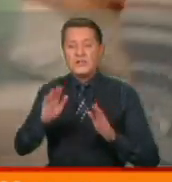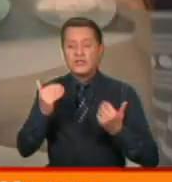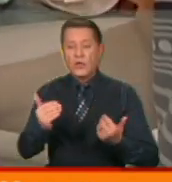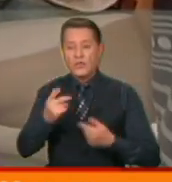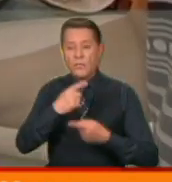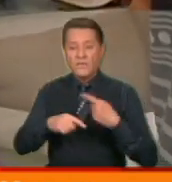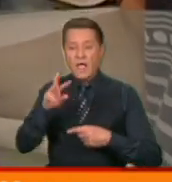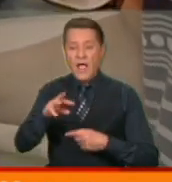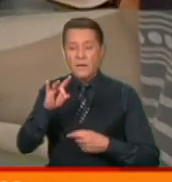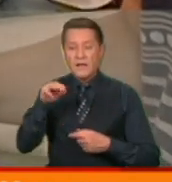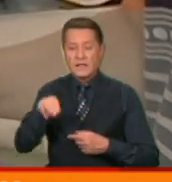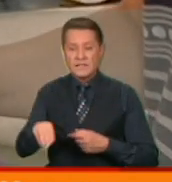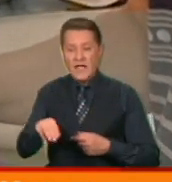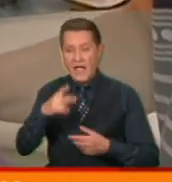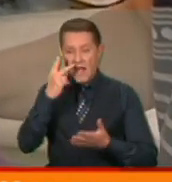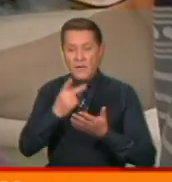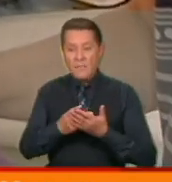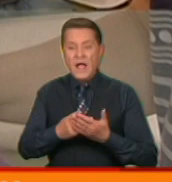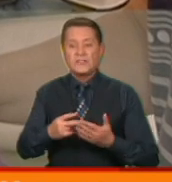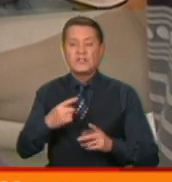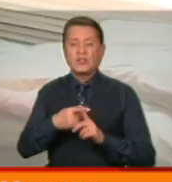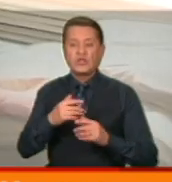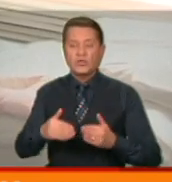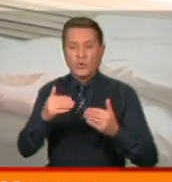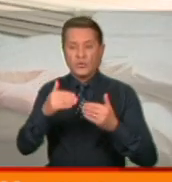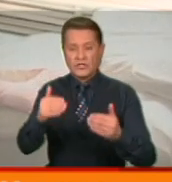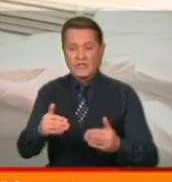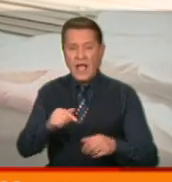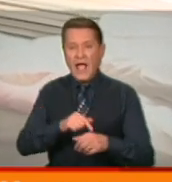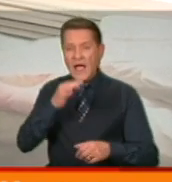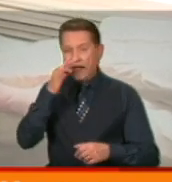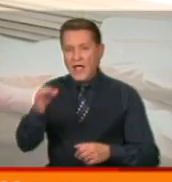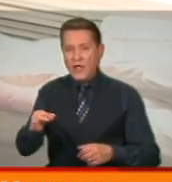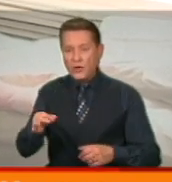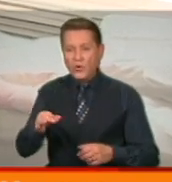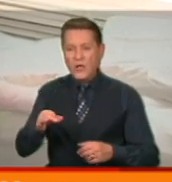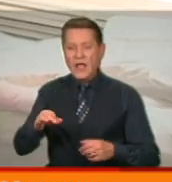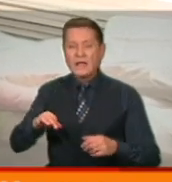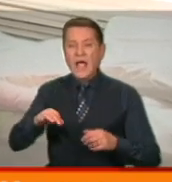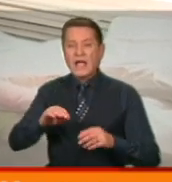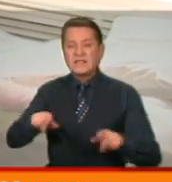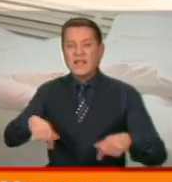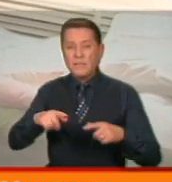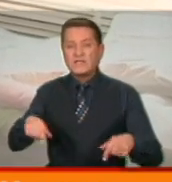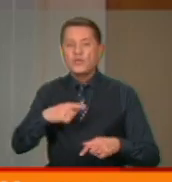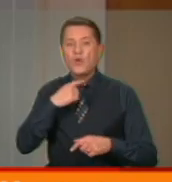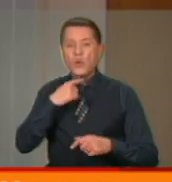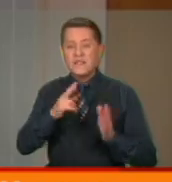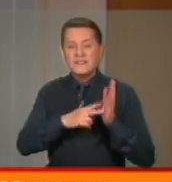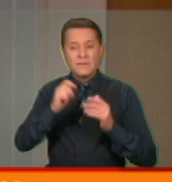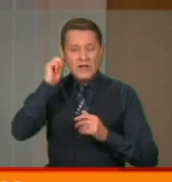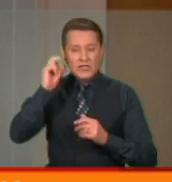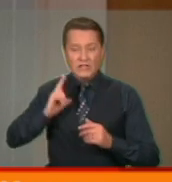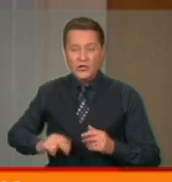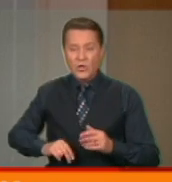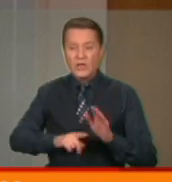після МРТ. Каже, бачить зрушення. Найкраще Сашко реагує на записаний на диктофоні голос 7-річної доньки. І він